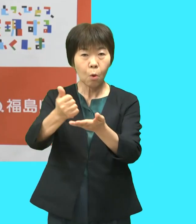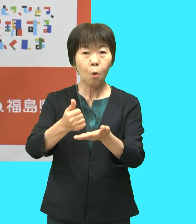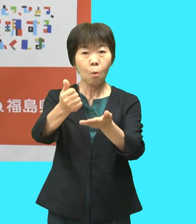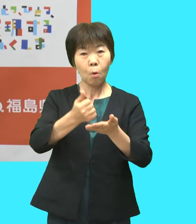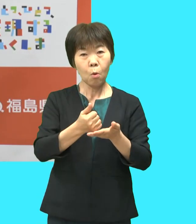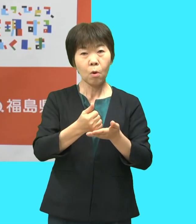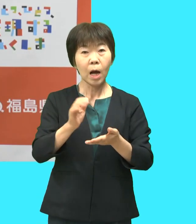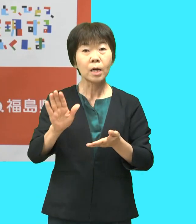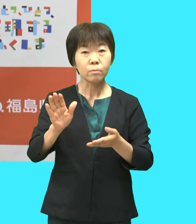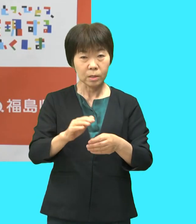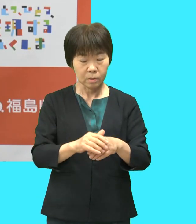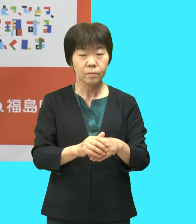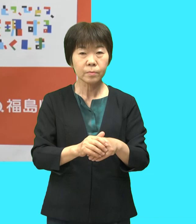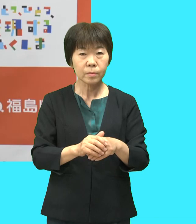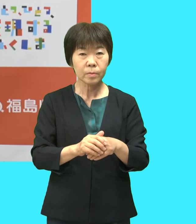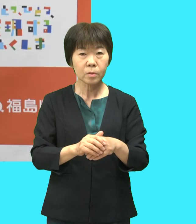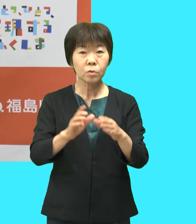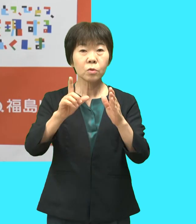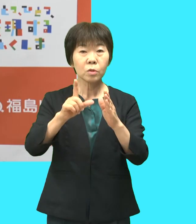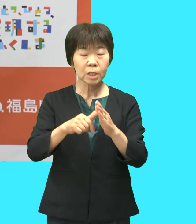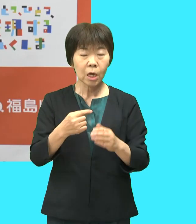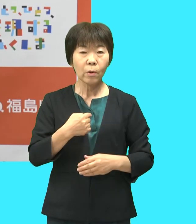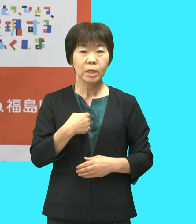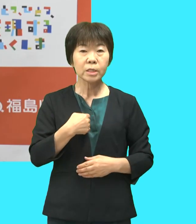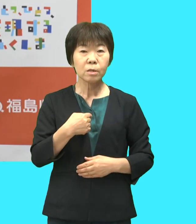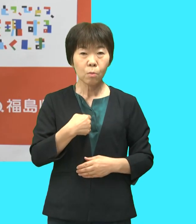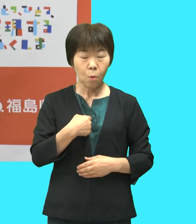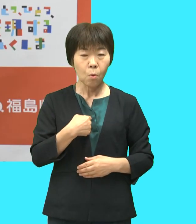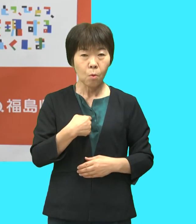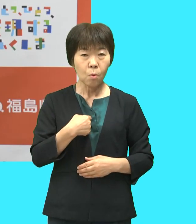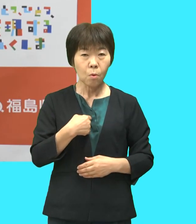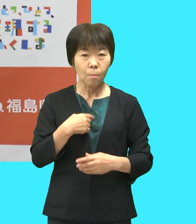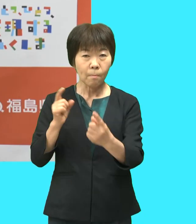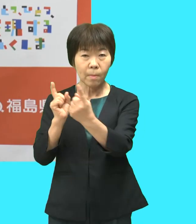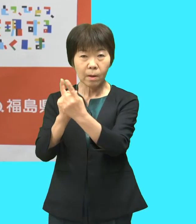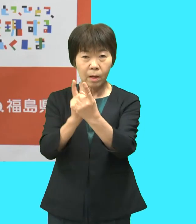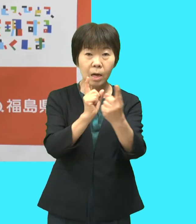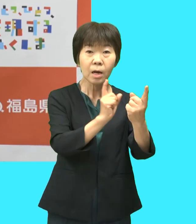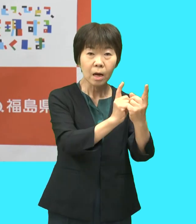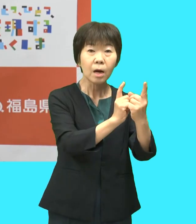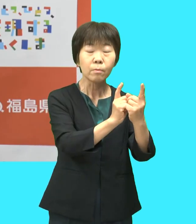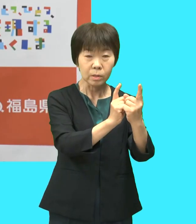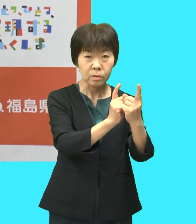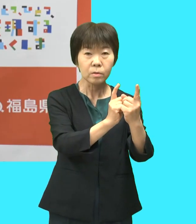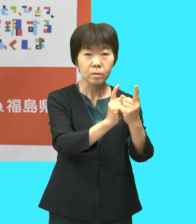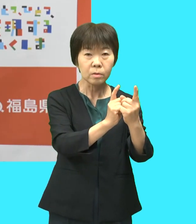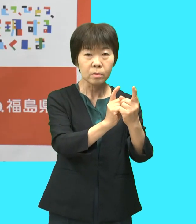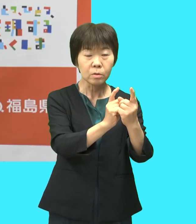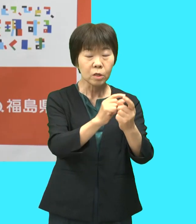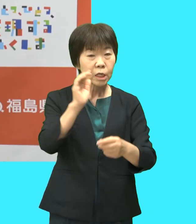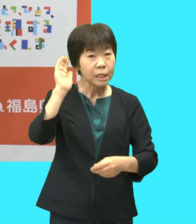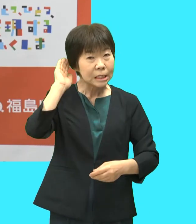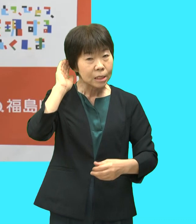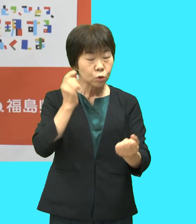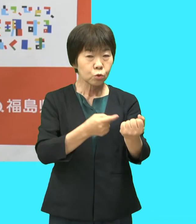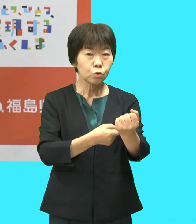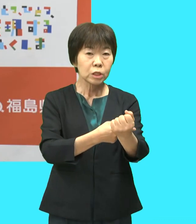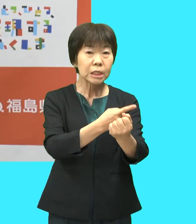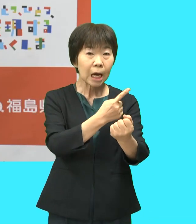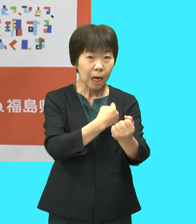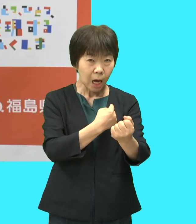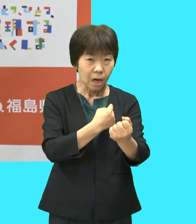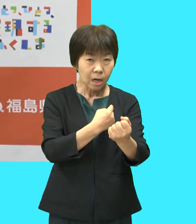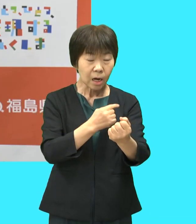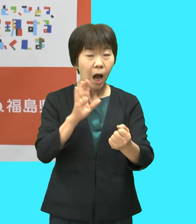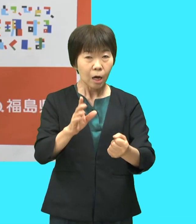ておられます。で、その際私自身も幾度もお会いをしておりますが、聞く力をまさに歌っておられ